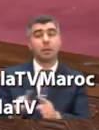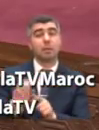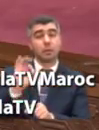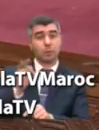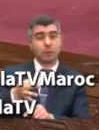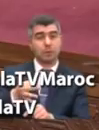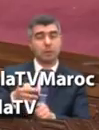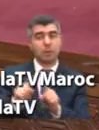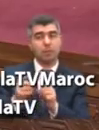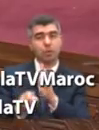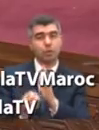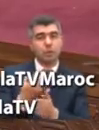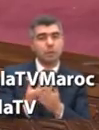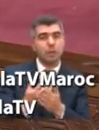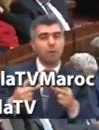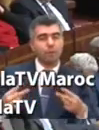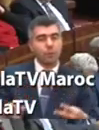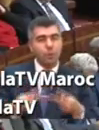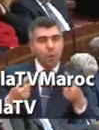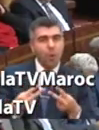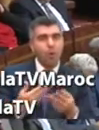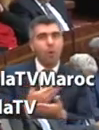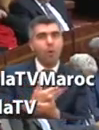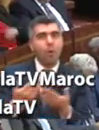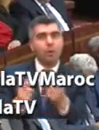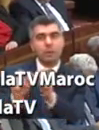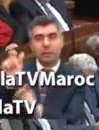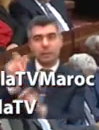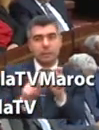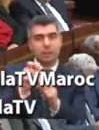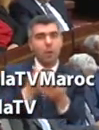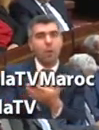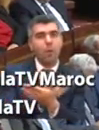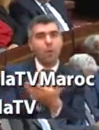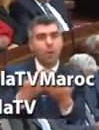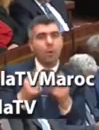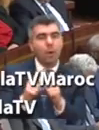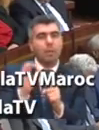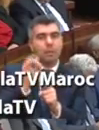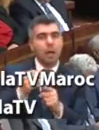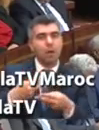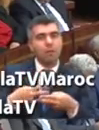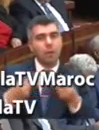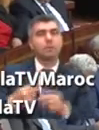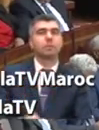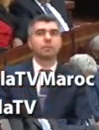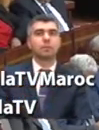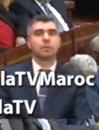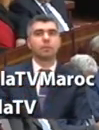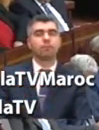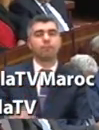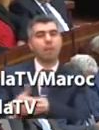تنويع السوق الداخلي وتغطية الطلب وتمكين المواطنات والمواطنين من الاستهلاك، خاصة